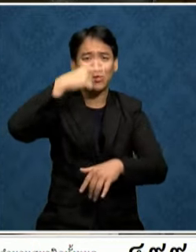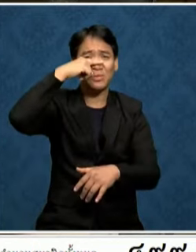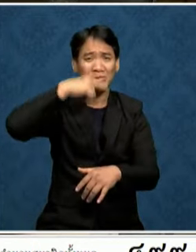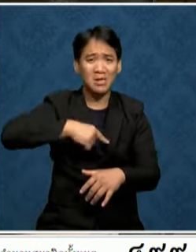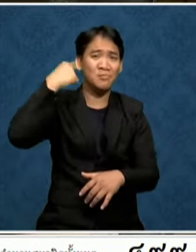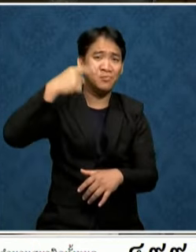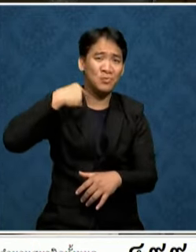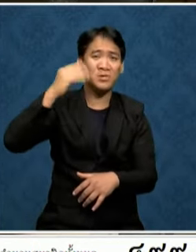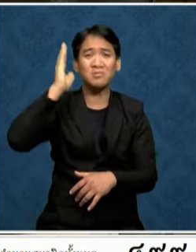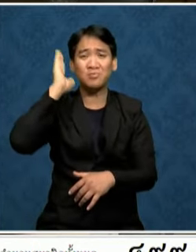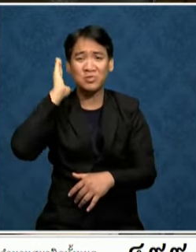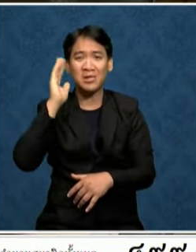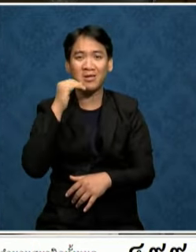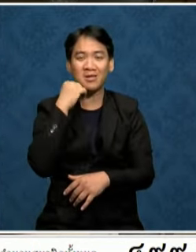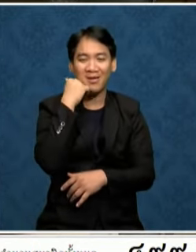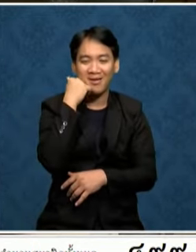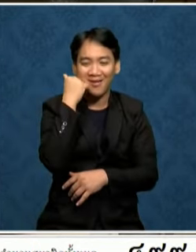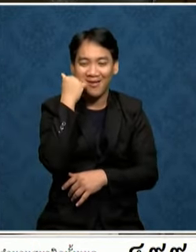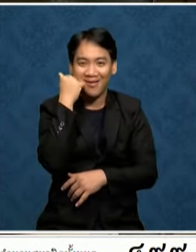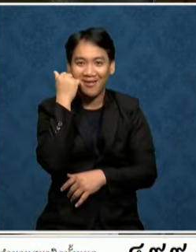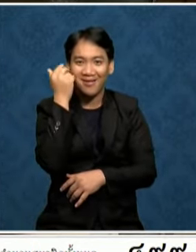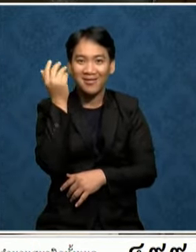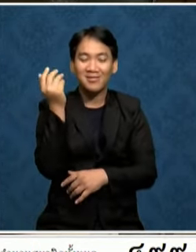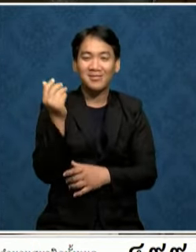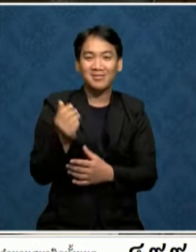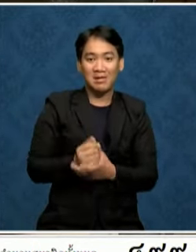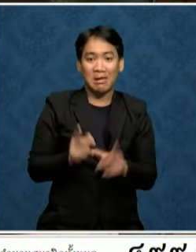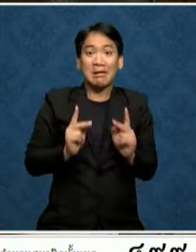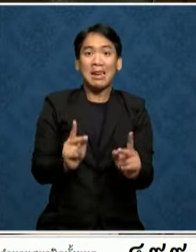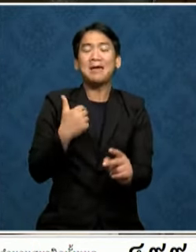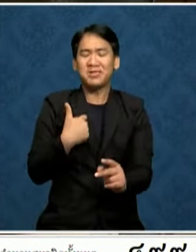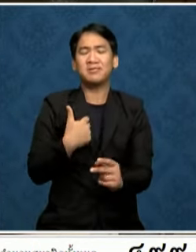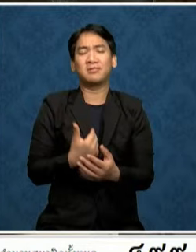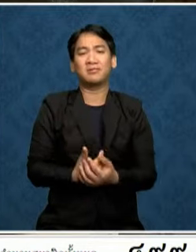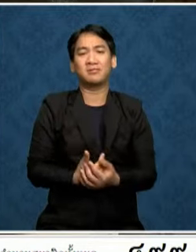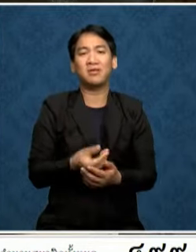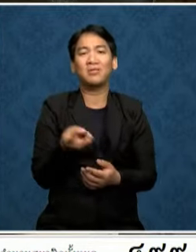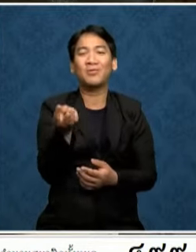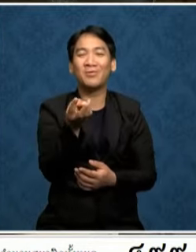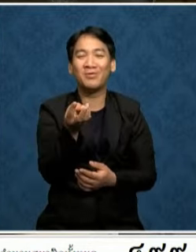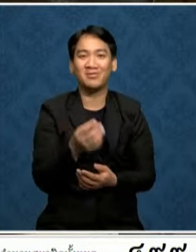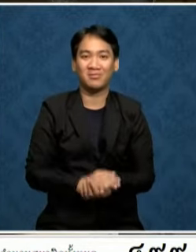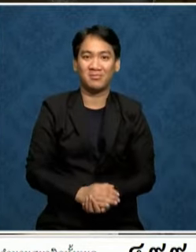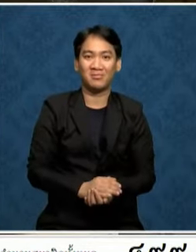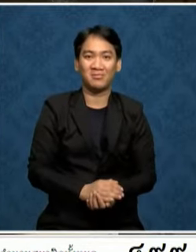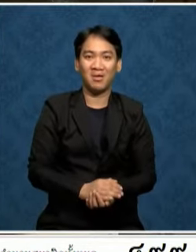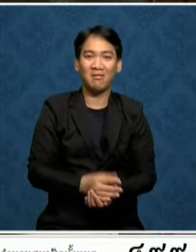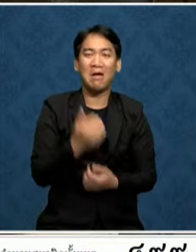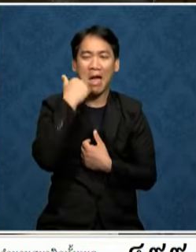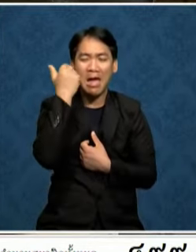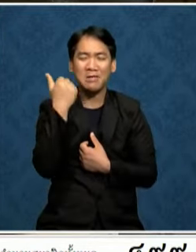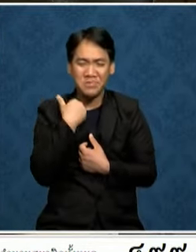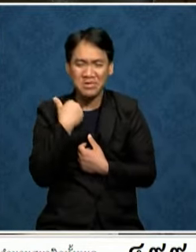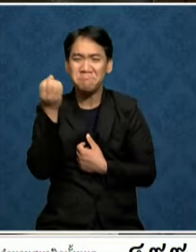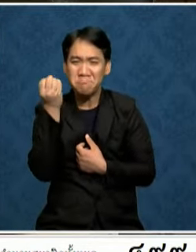เค้าก็มีความขี้อายนะจะหน้าด้านเป็นบางคนเท่านั้นเองนะฮะเพราะฉะนั้นในสังคมขี้อาย